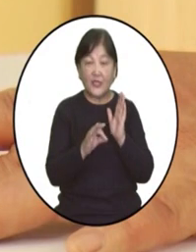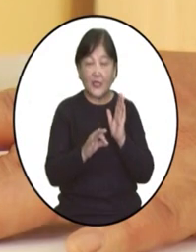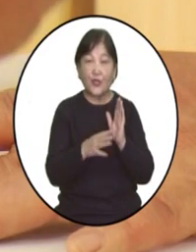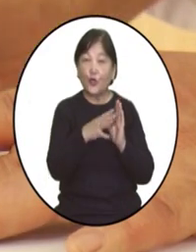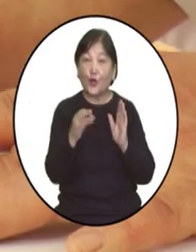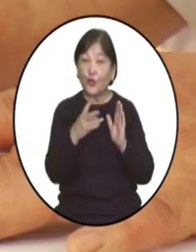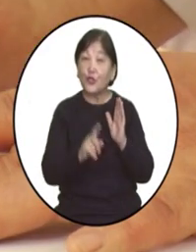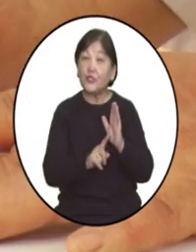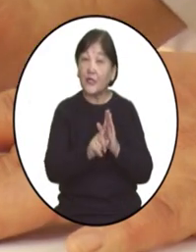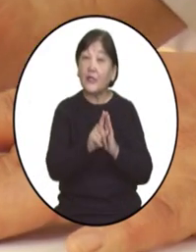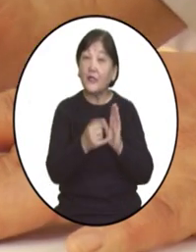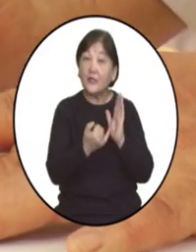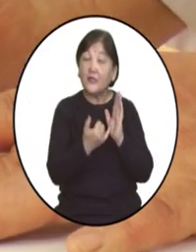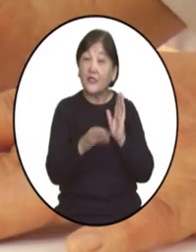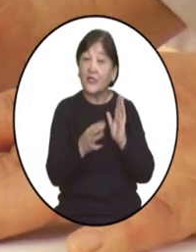За, жар дээр болохоор